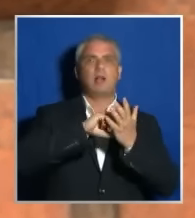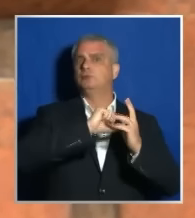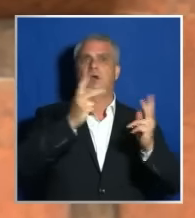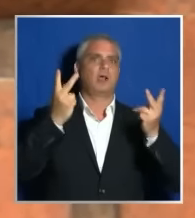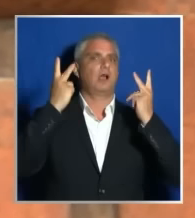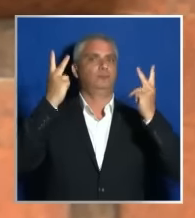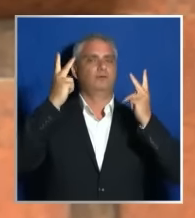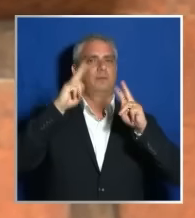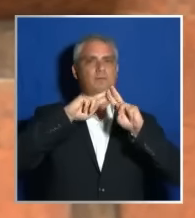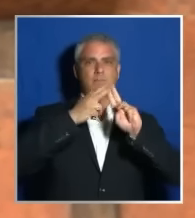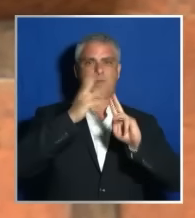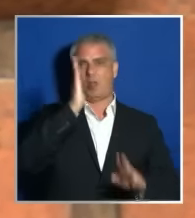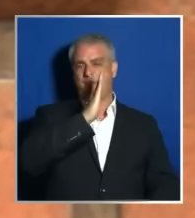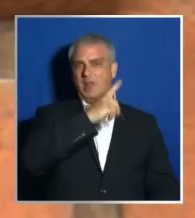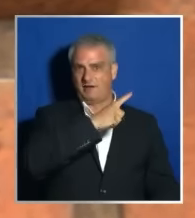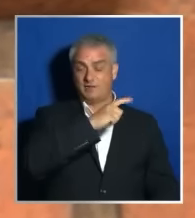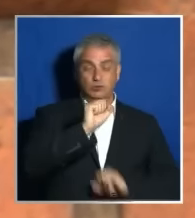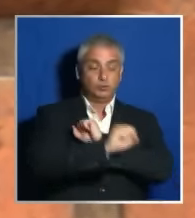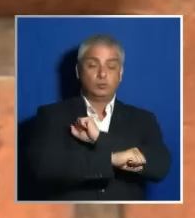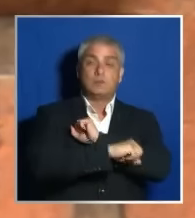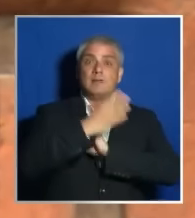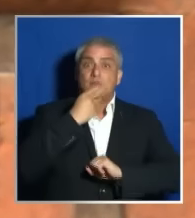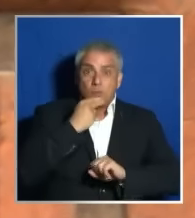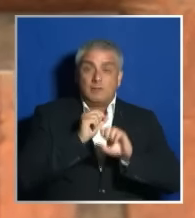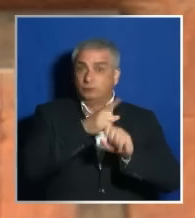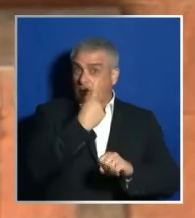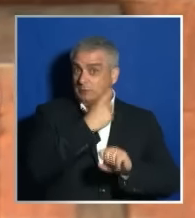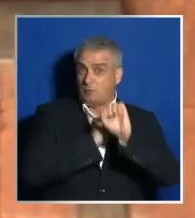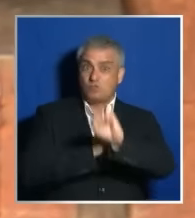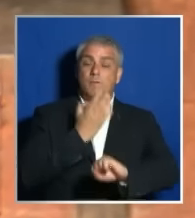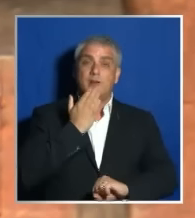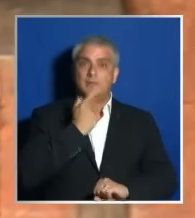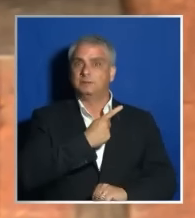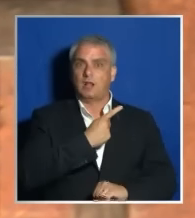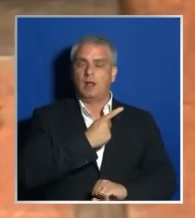ביותר במערב. סטודנטים יהודים, תומכי ישראל,